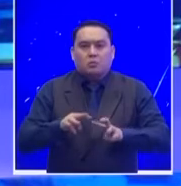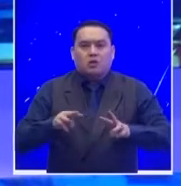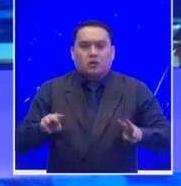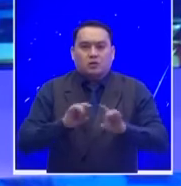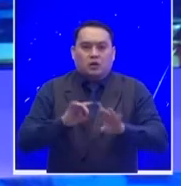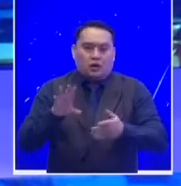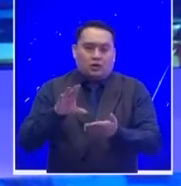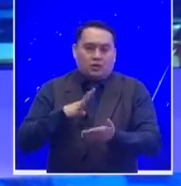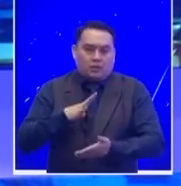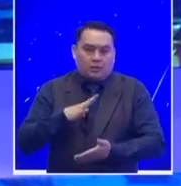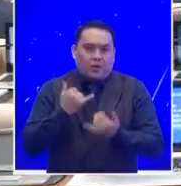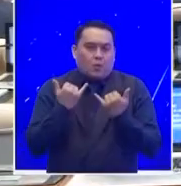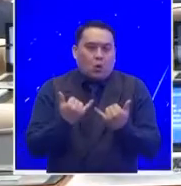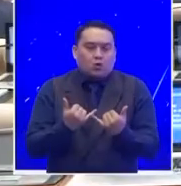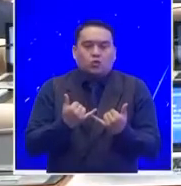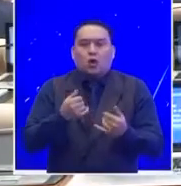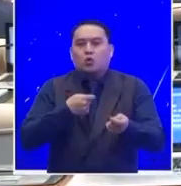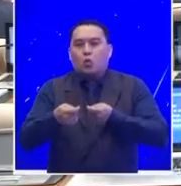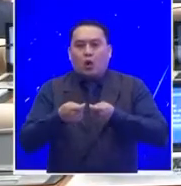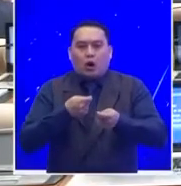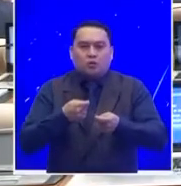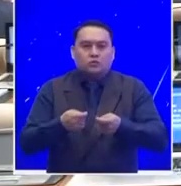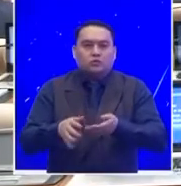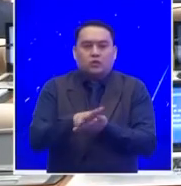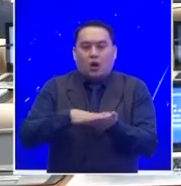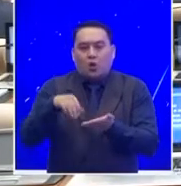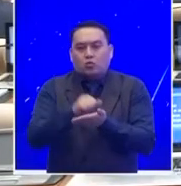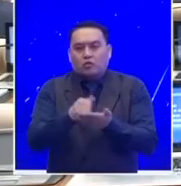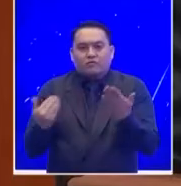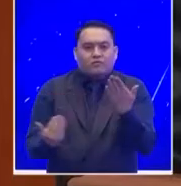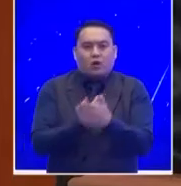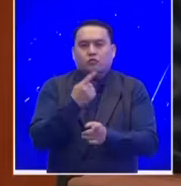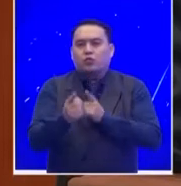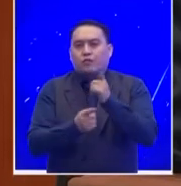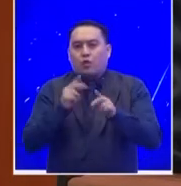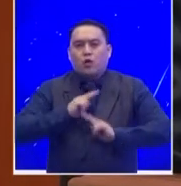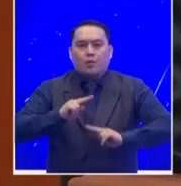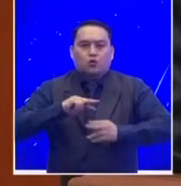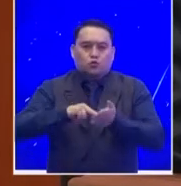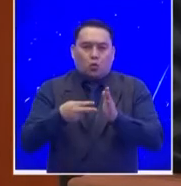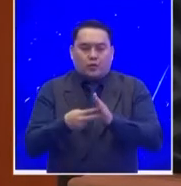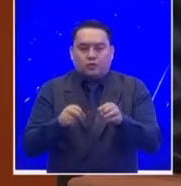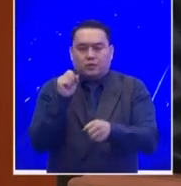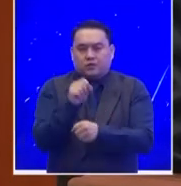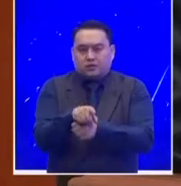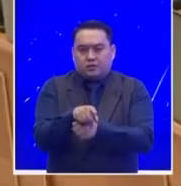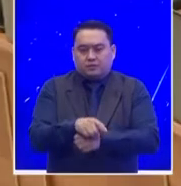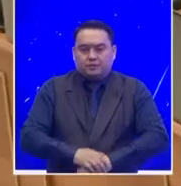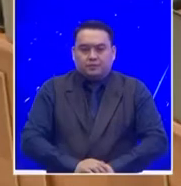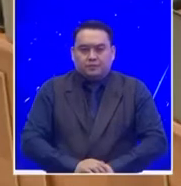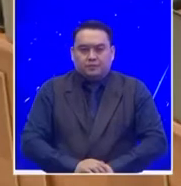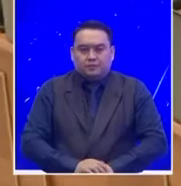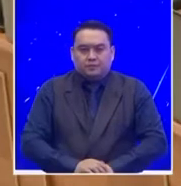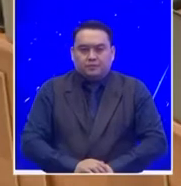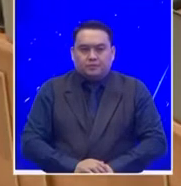Әлихан Смайылов айтты. Қазір үкіметке бөлінген нысандарды қалпына келтіру жөнінде жоспар әзірлеу тапсырылған.